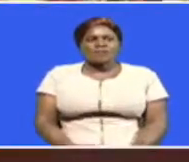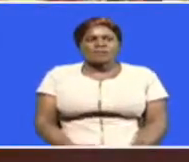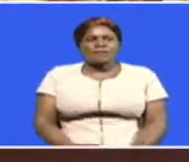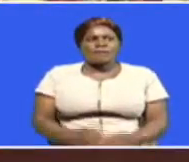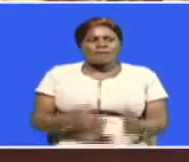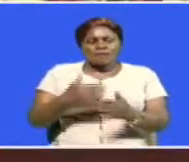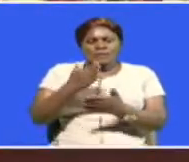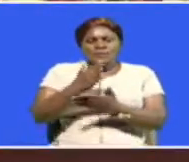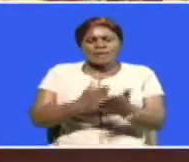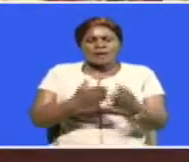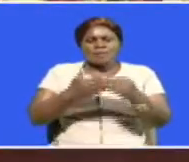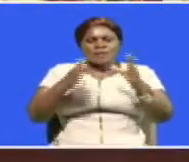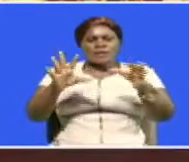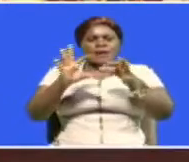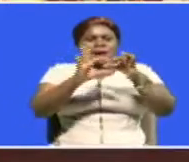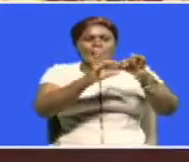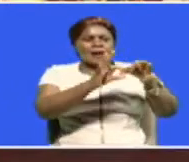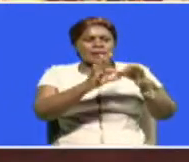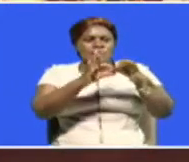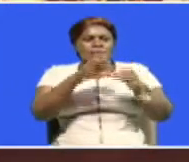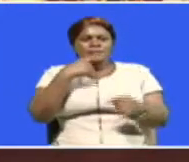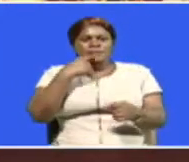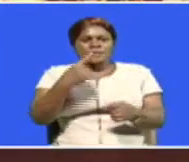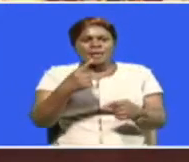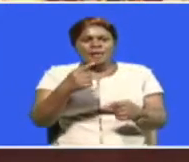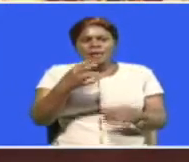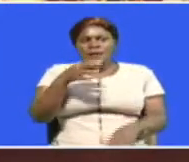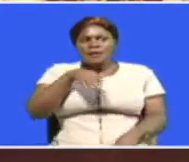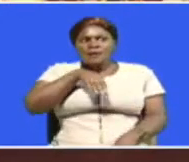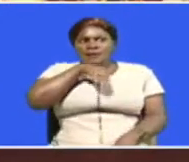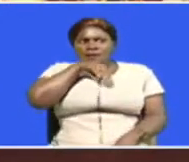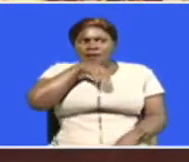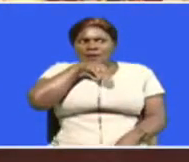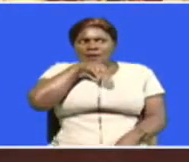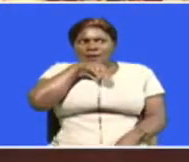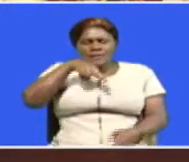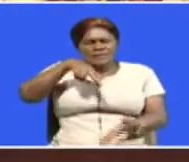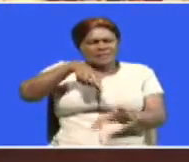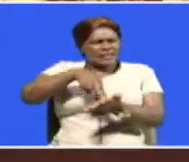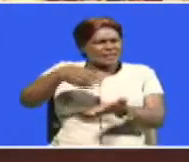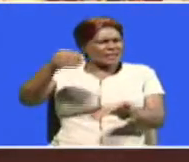Baada ya baadhi ya viongozi wa Azimio kudokeza kwamba huenda Raila Odinga akagombea